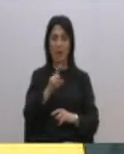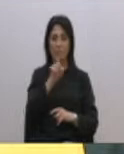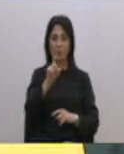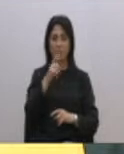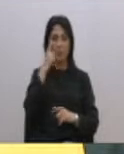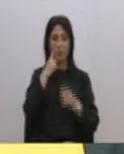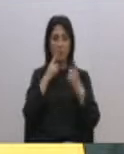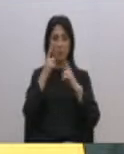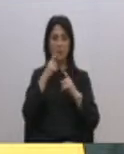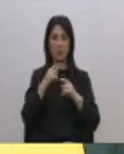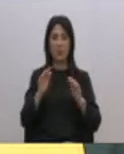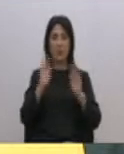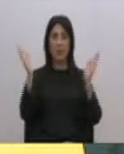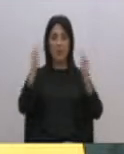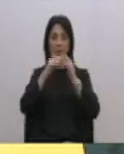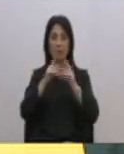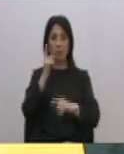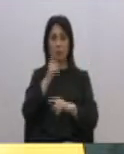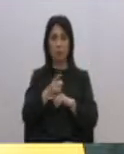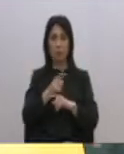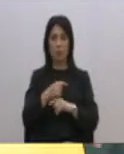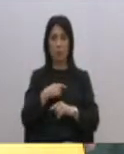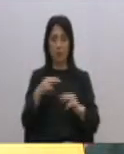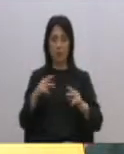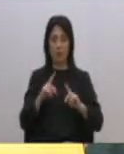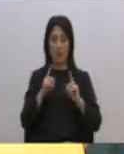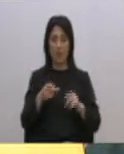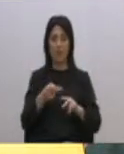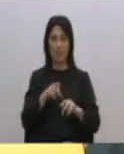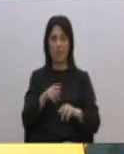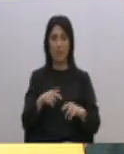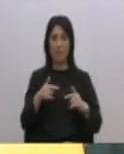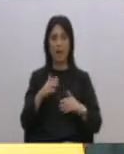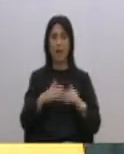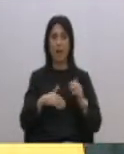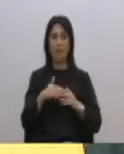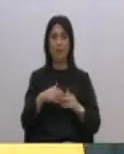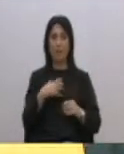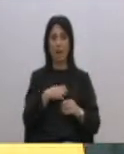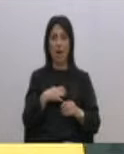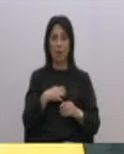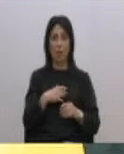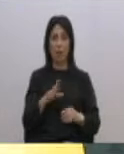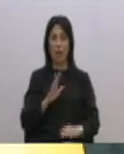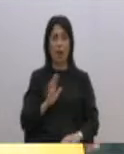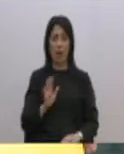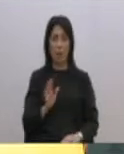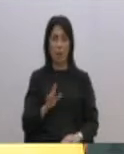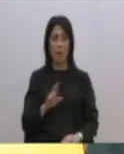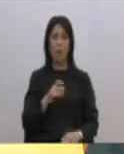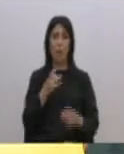გამოყენებას დახურულ სივრცეში. მე შემიძლია დაგიდასტუროთ ის, რომ ეს პრაქტიკაში აქტუალური ნამდვილად არ ყოფილა, უბრალოდ სამართლებრივი ასე